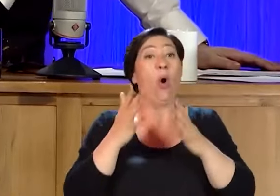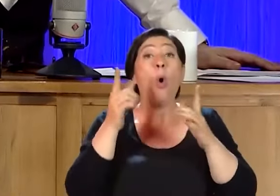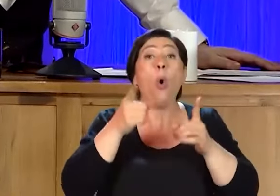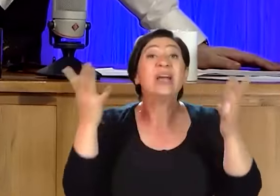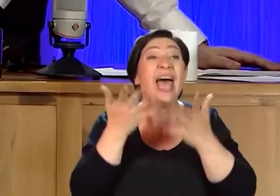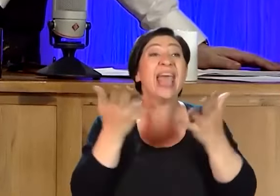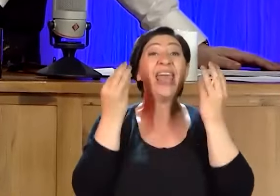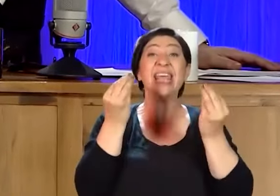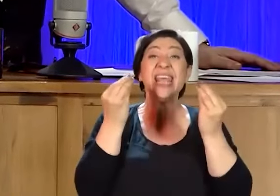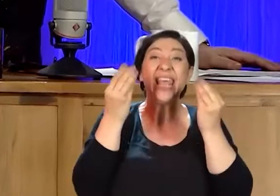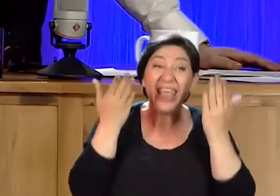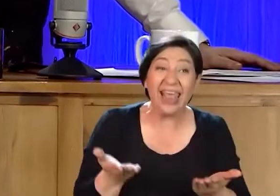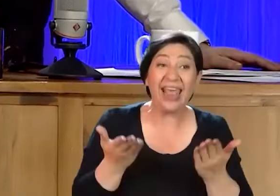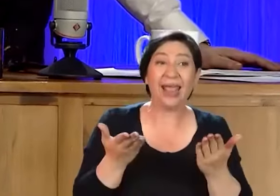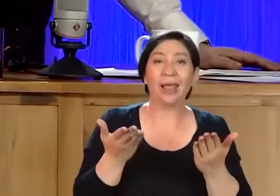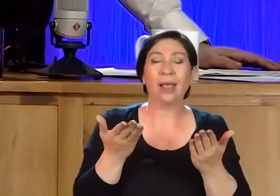O kadar iyi ki.